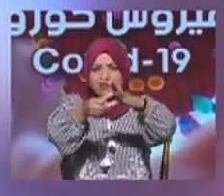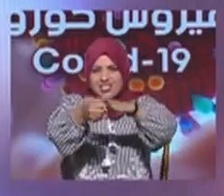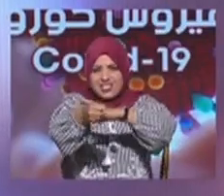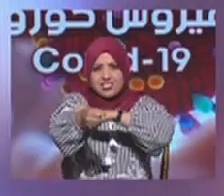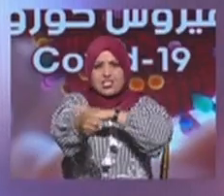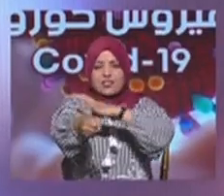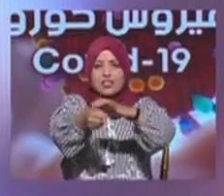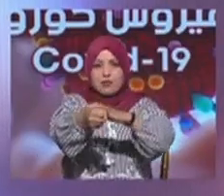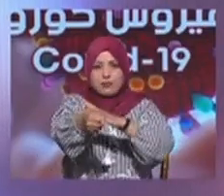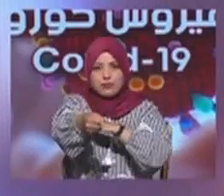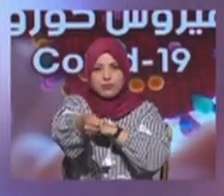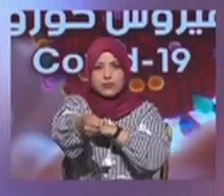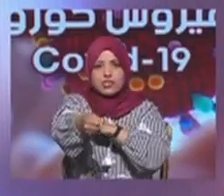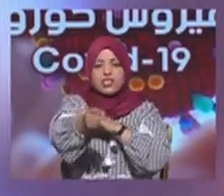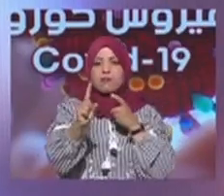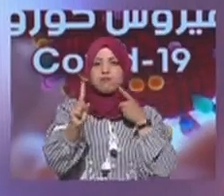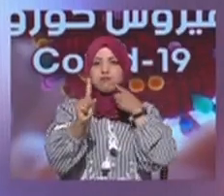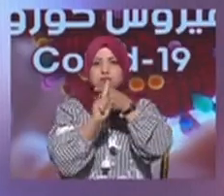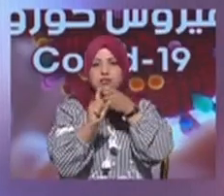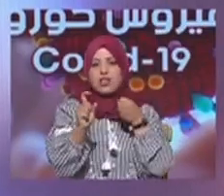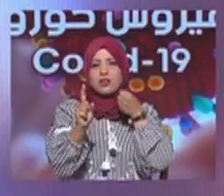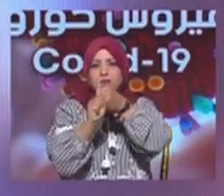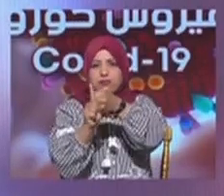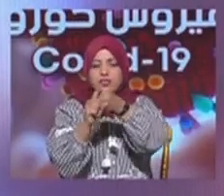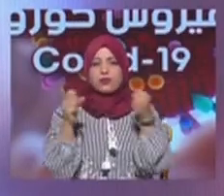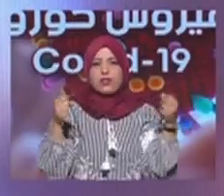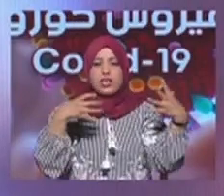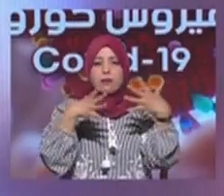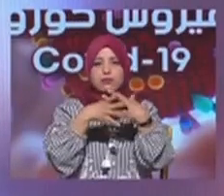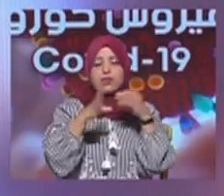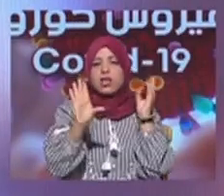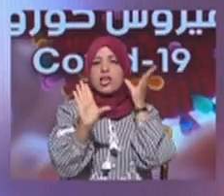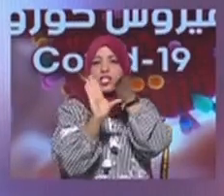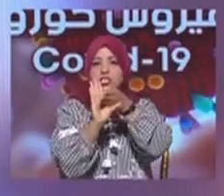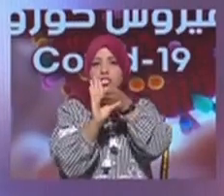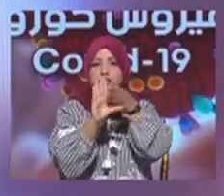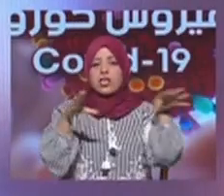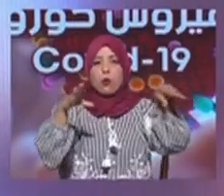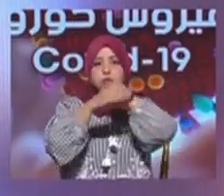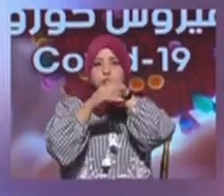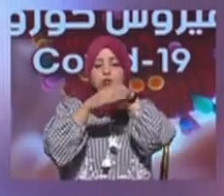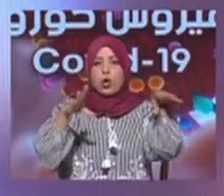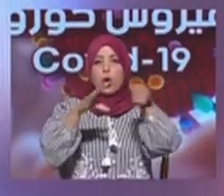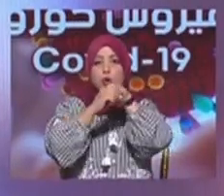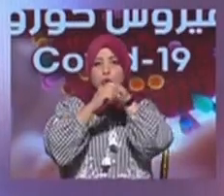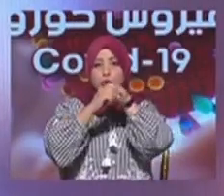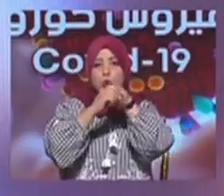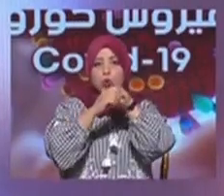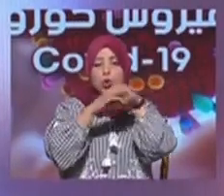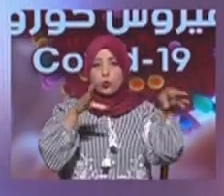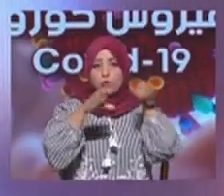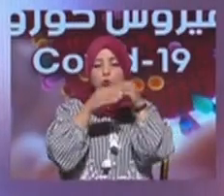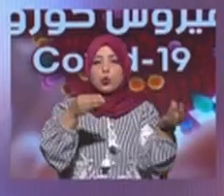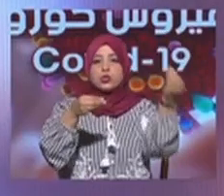وين فوا يلصق في السيلول يل فا انجيكتي باش يدخل في وسط الخليه لو جينوم نتاعو اللي هو يحمل الكود